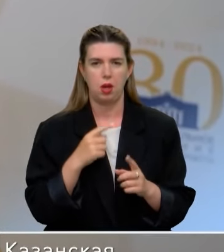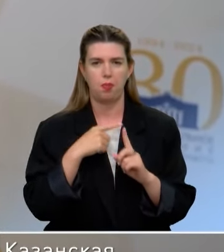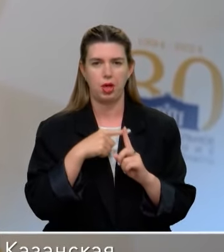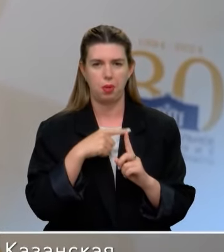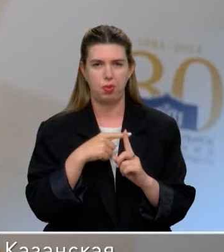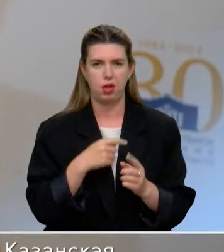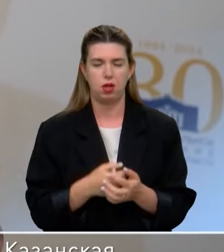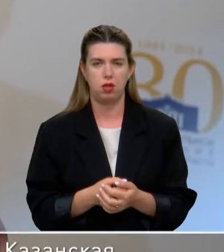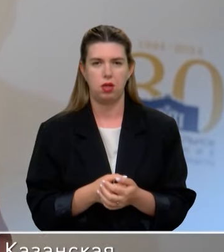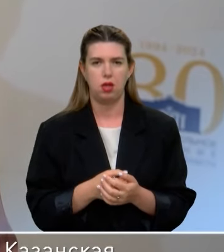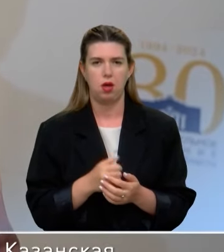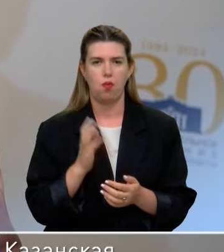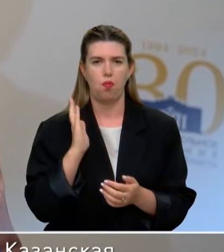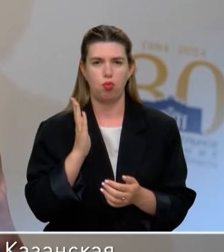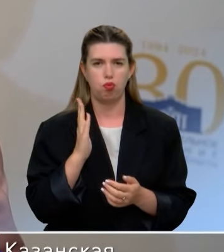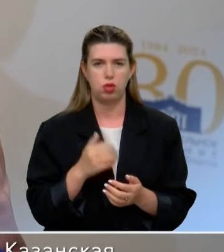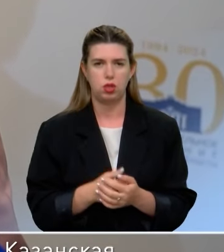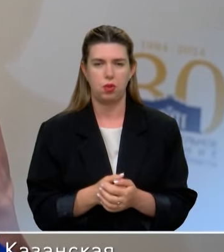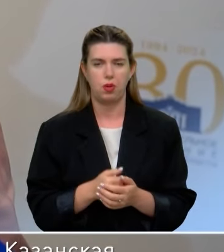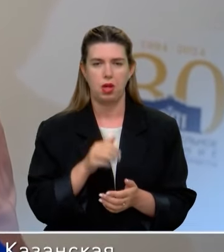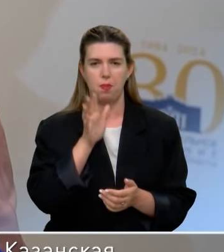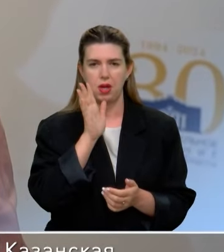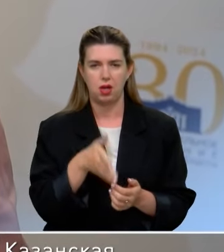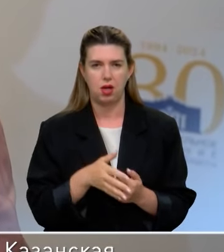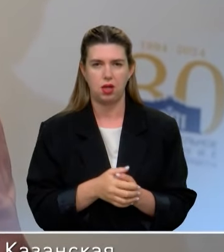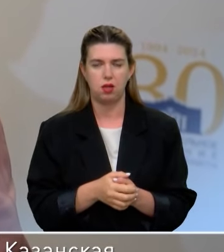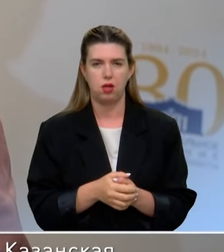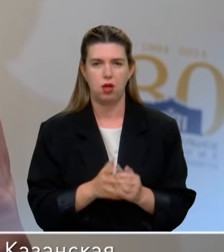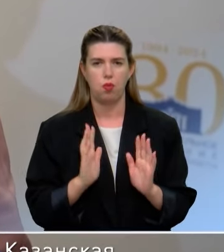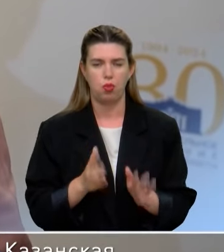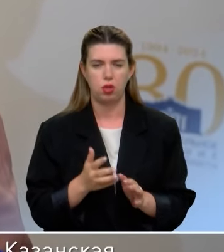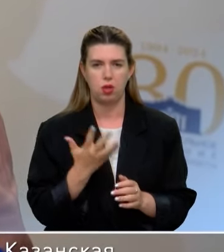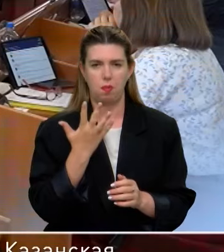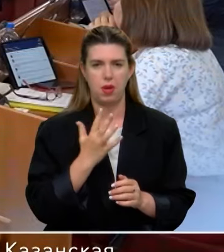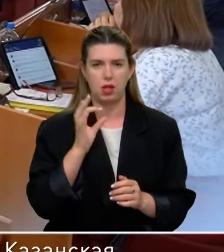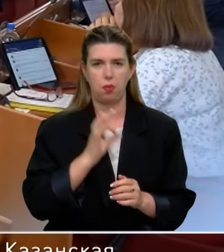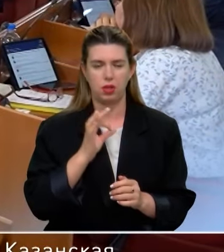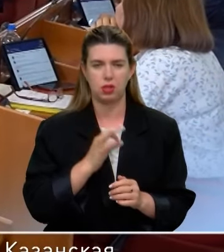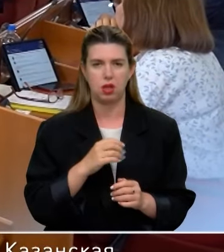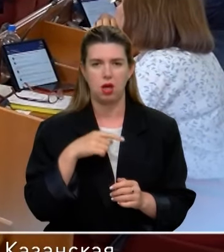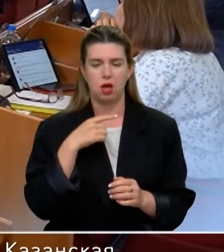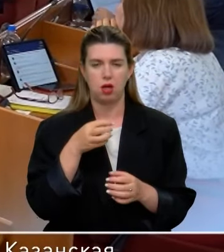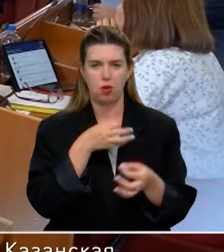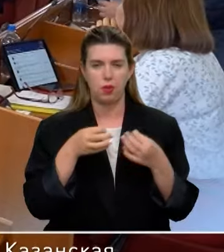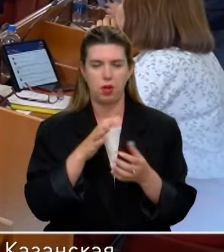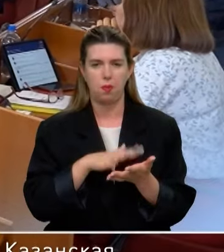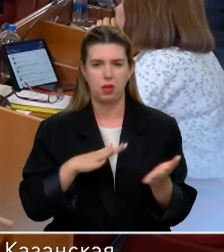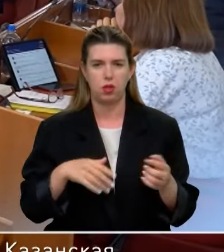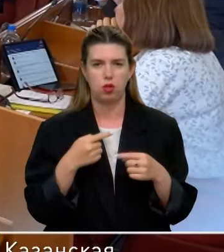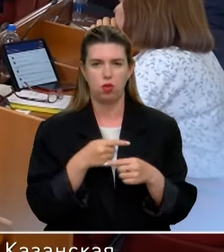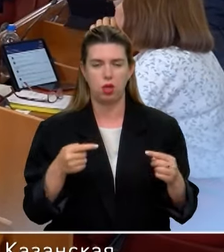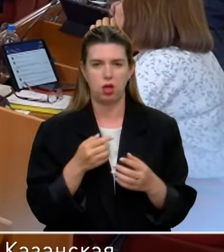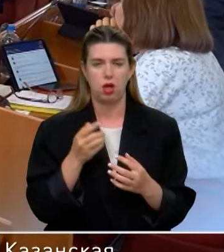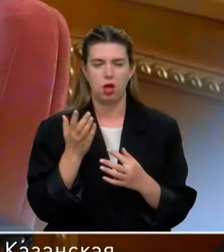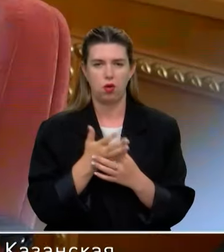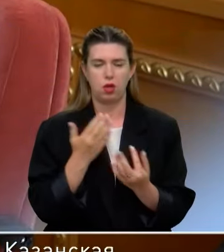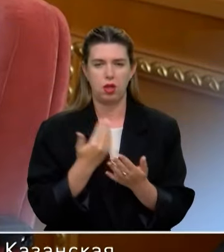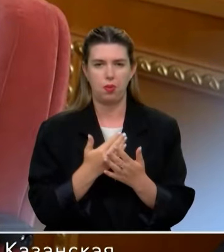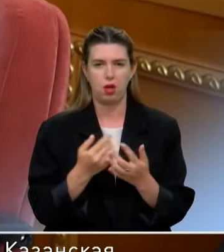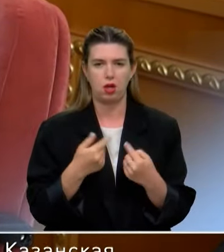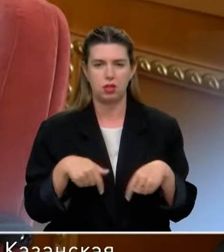прибыли последующие 5 лет это будет 5% говорили о продлении и других льгот например